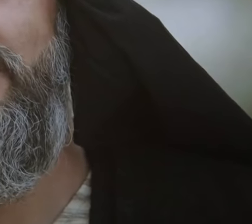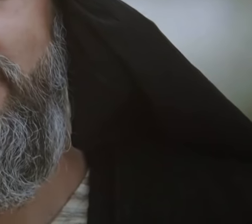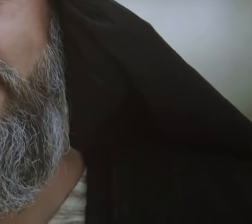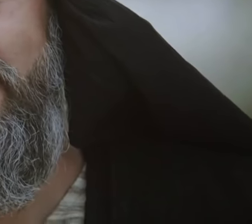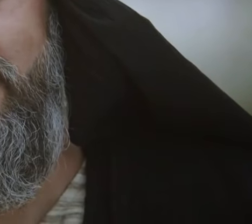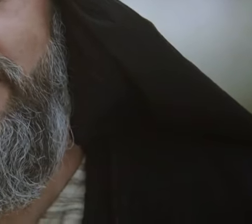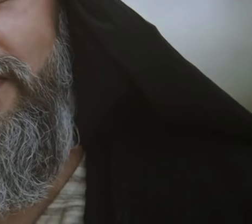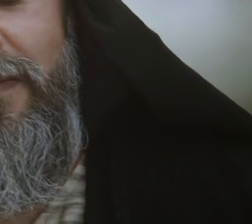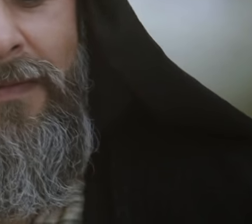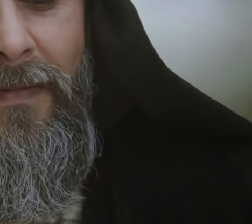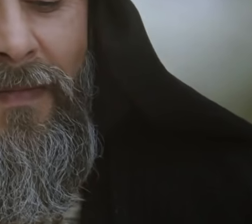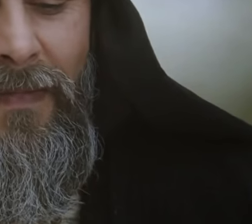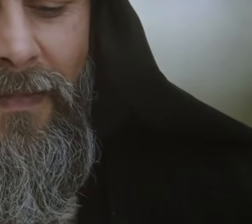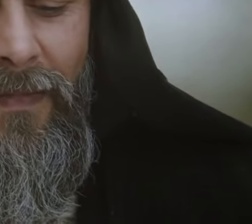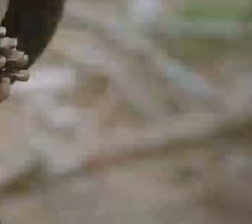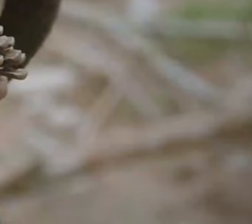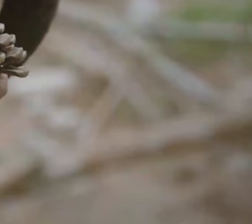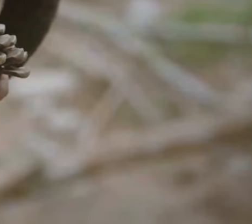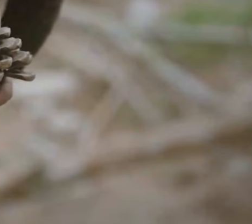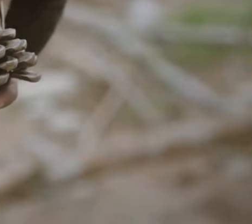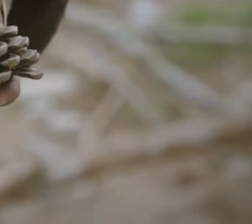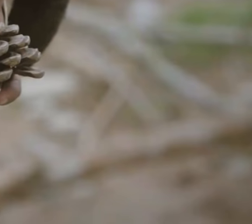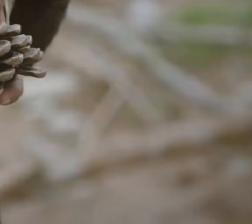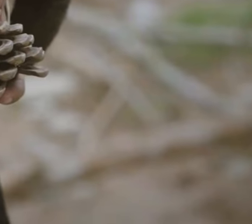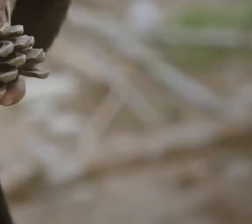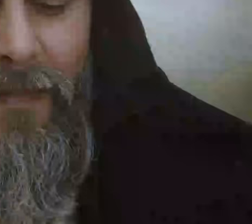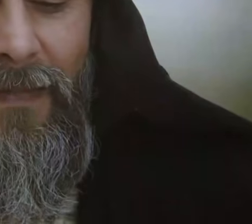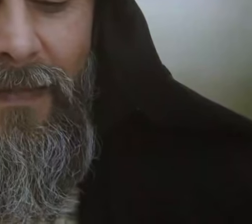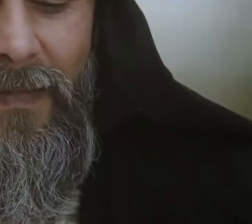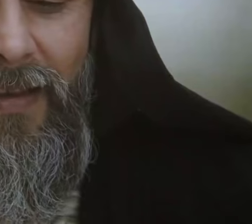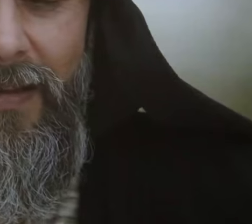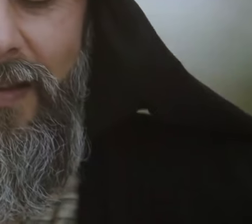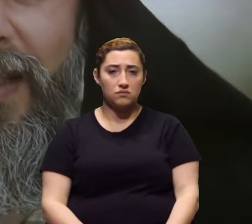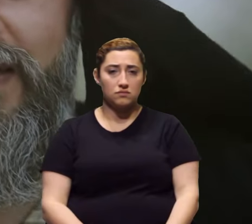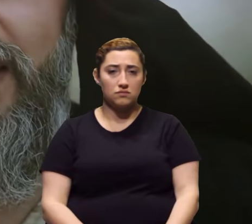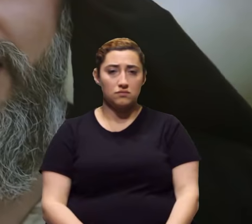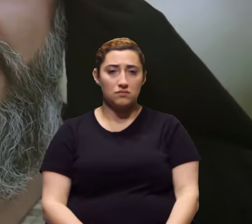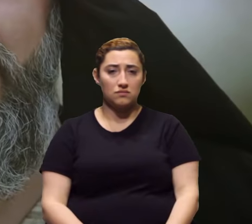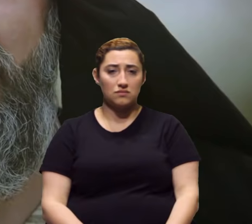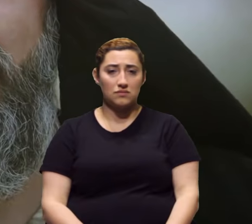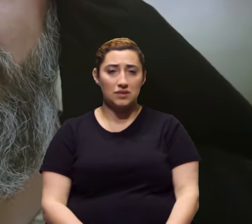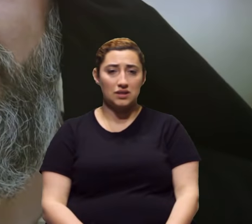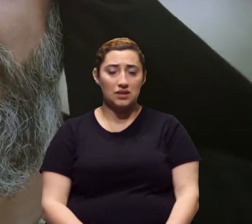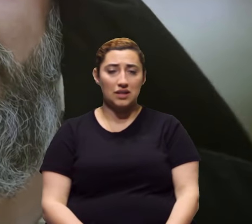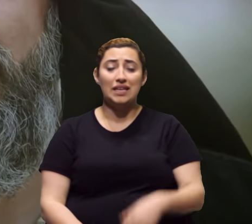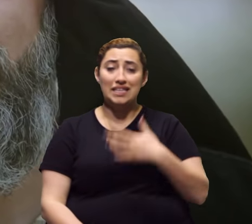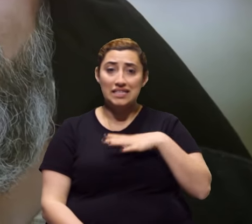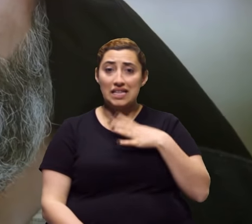Yunus düşünceli ifadesiyle bakışlarını indirip sol elindeki kozalığa baktı. Dileseydi